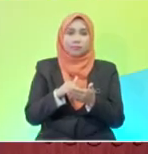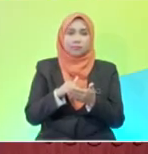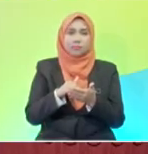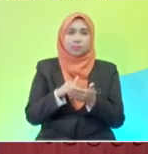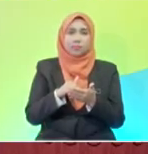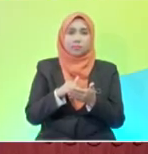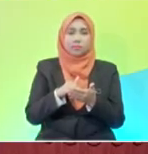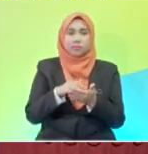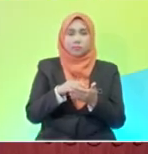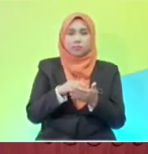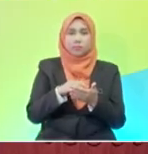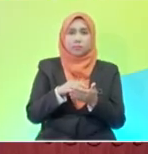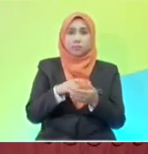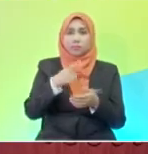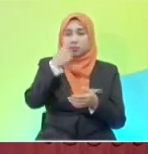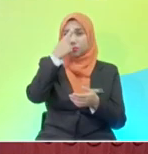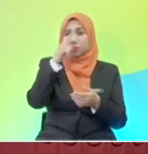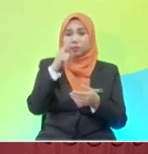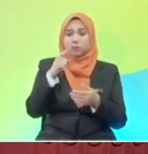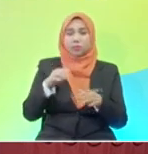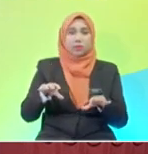untuk menghasilkan hujan